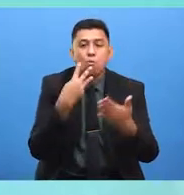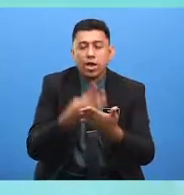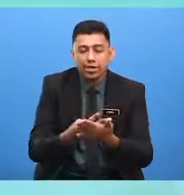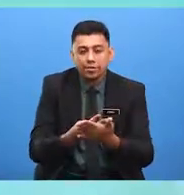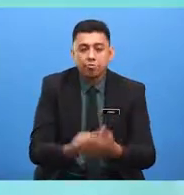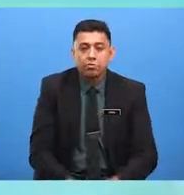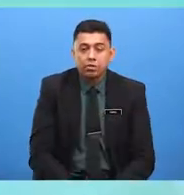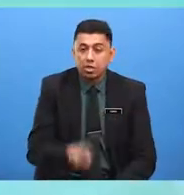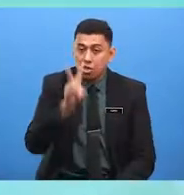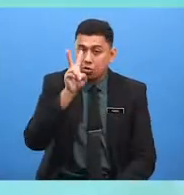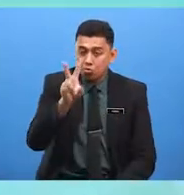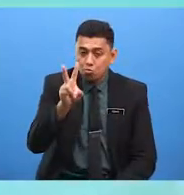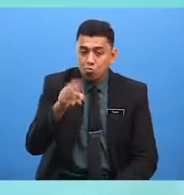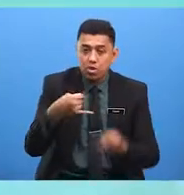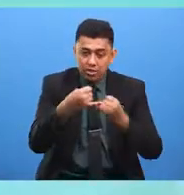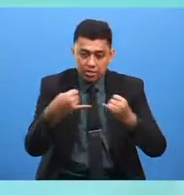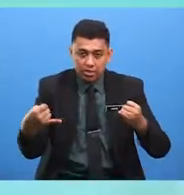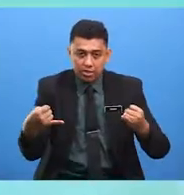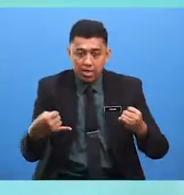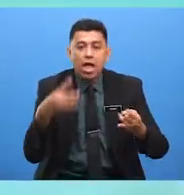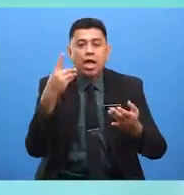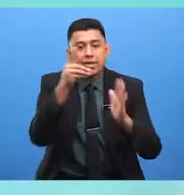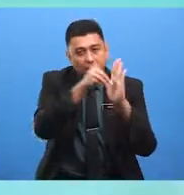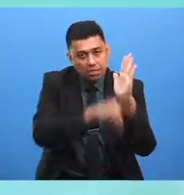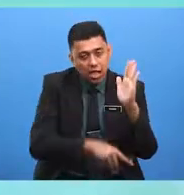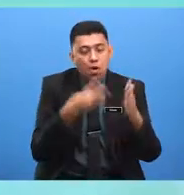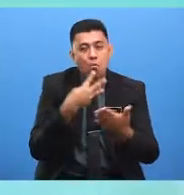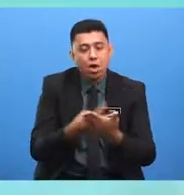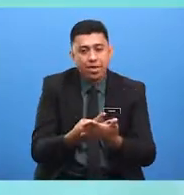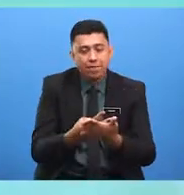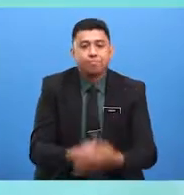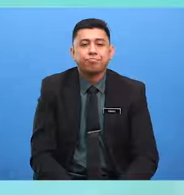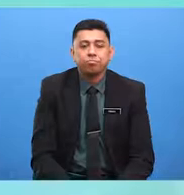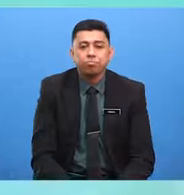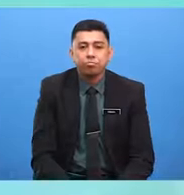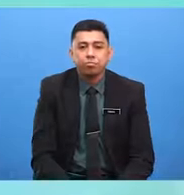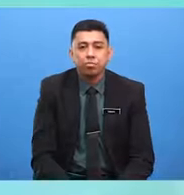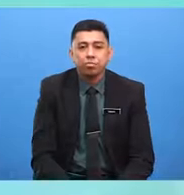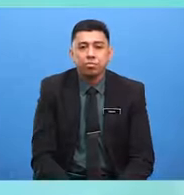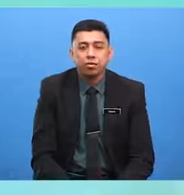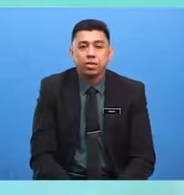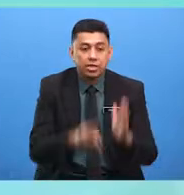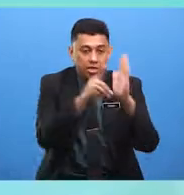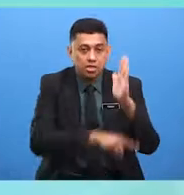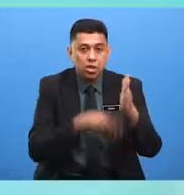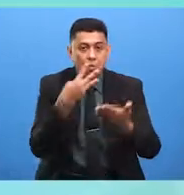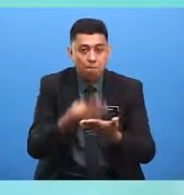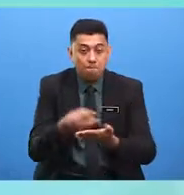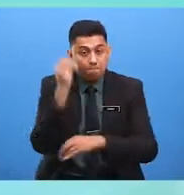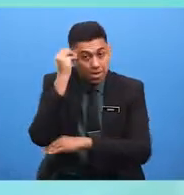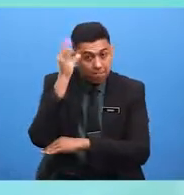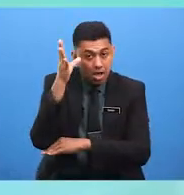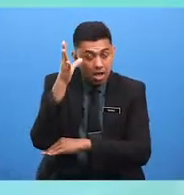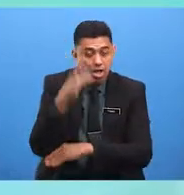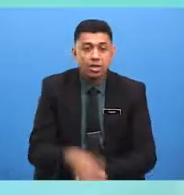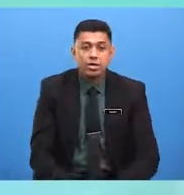terdapat dua jenis dasar keuangan pertama ialah dasar keuangan mengembang